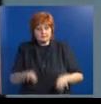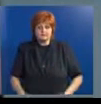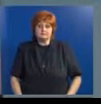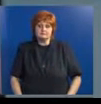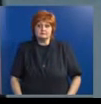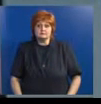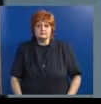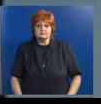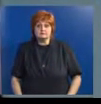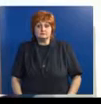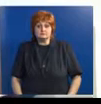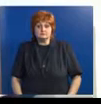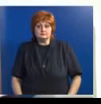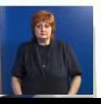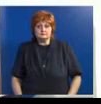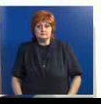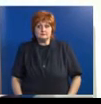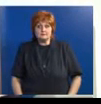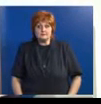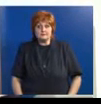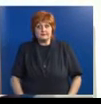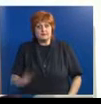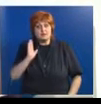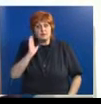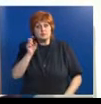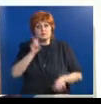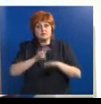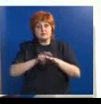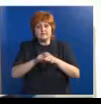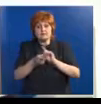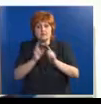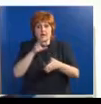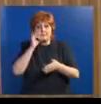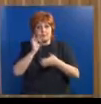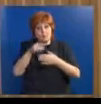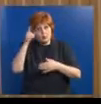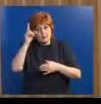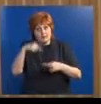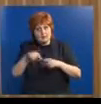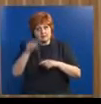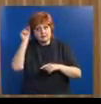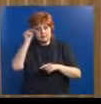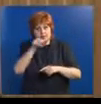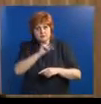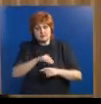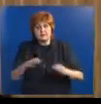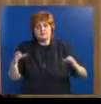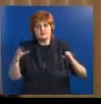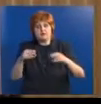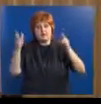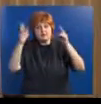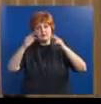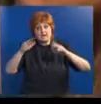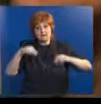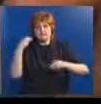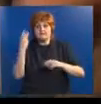Григоров, Ставропольское телевидение. Будущие врачи обмениваются опытом и знаниями, а также учатся работать в команде. В лагере «Лесная поляна» в